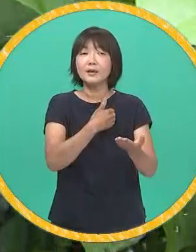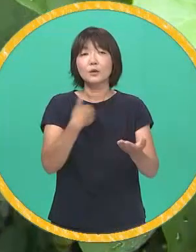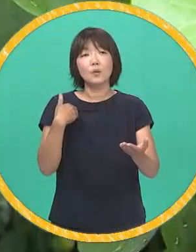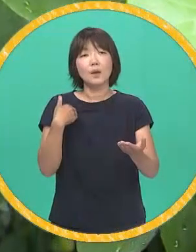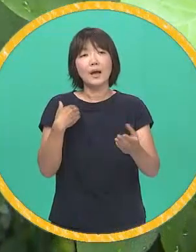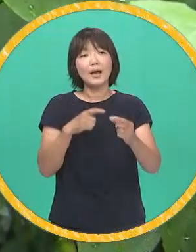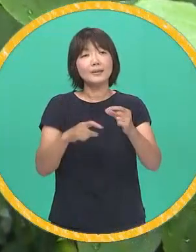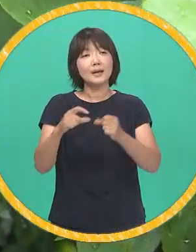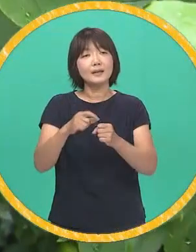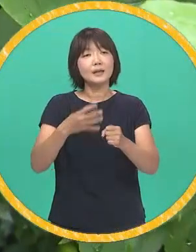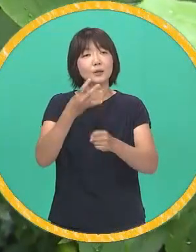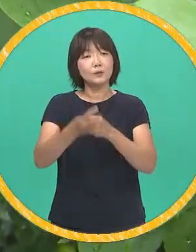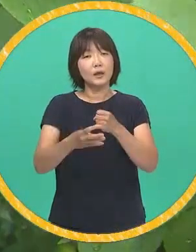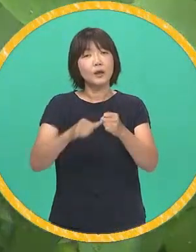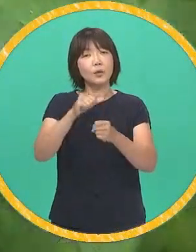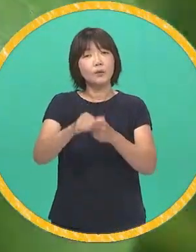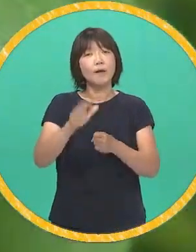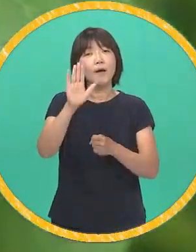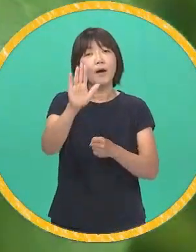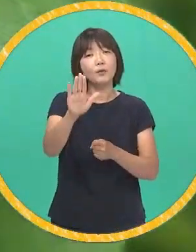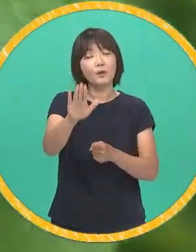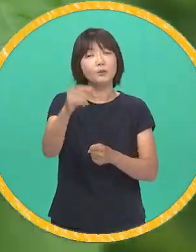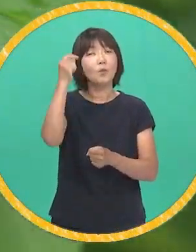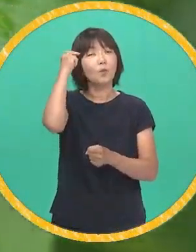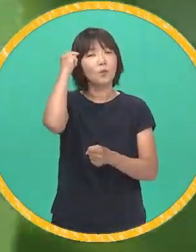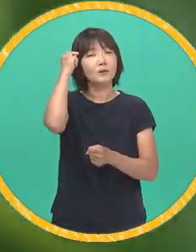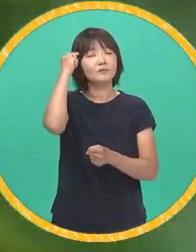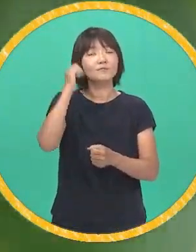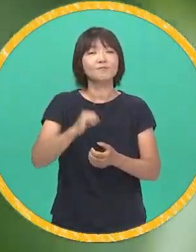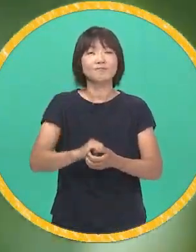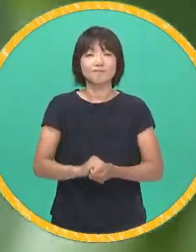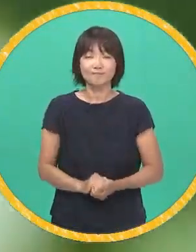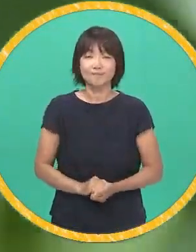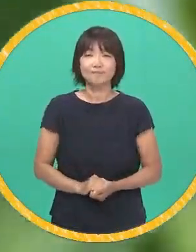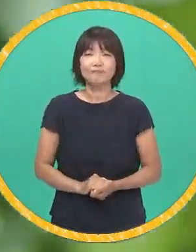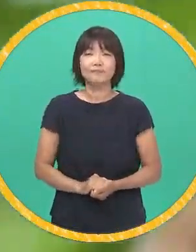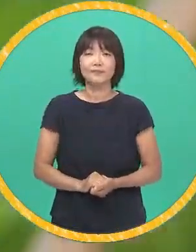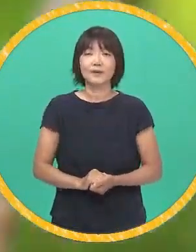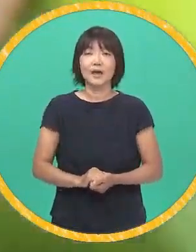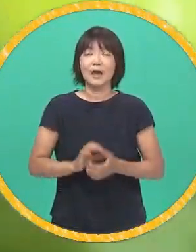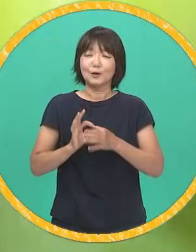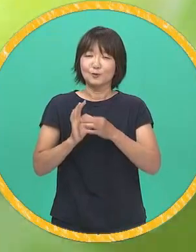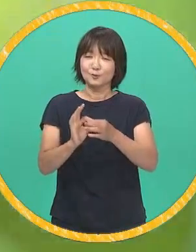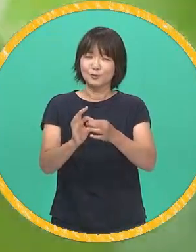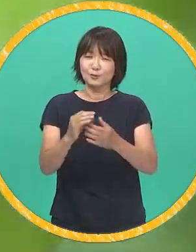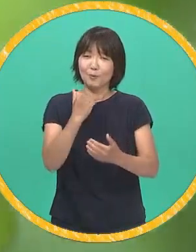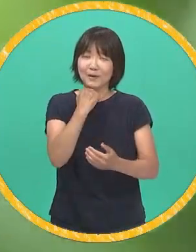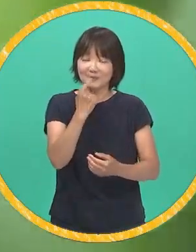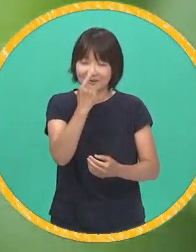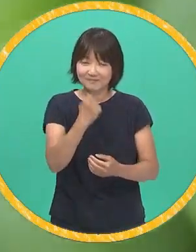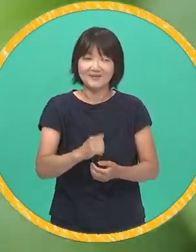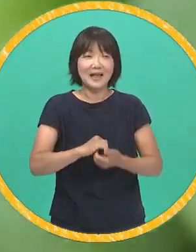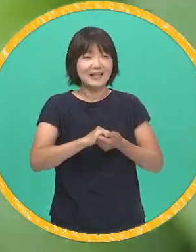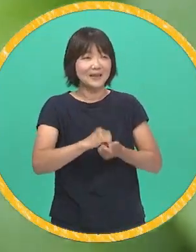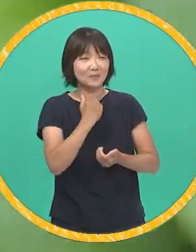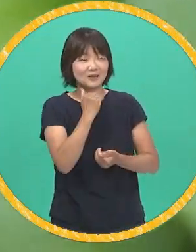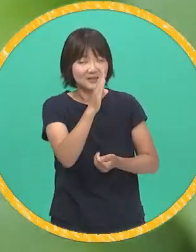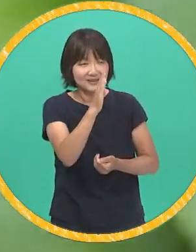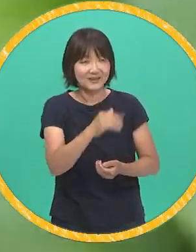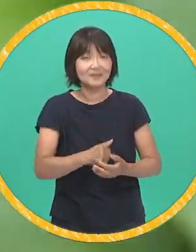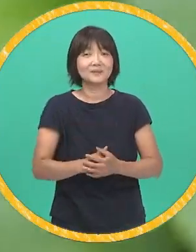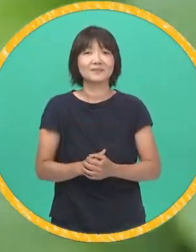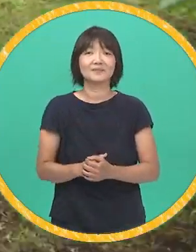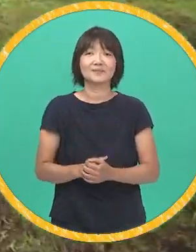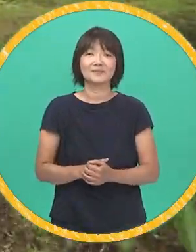あるのはさらにそのし5年後かなぁという感じになってます待ってますいつまでは中ですよ待ちくださ